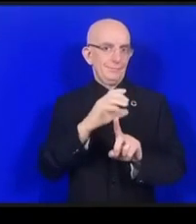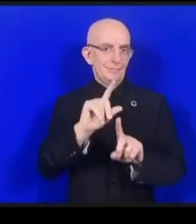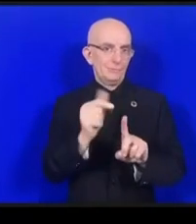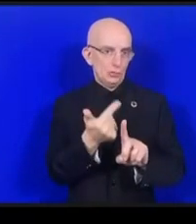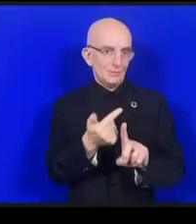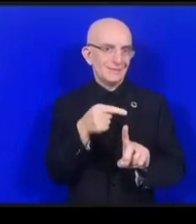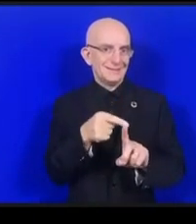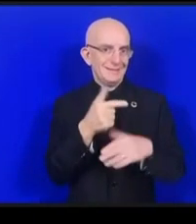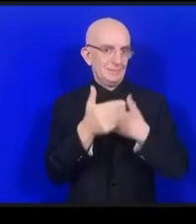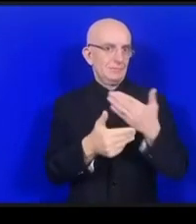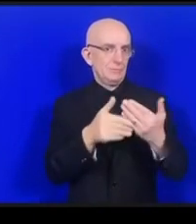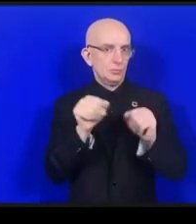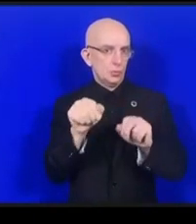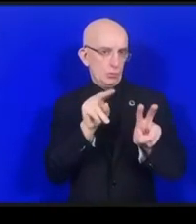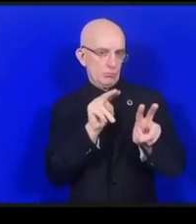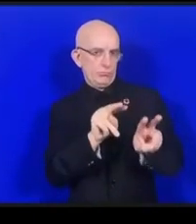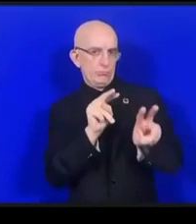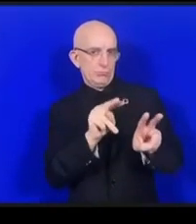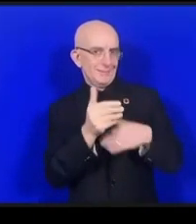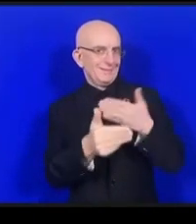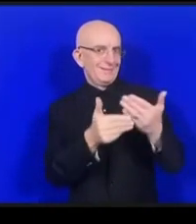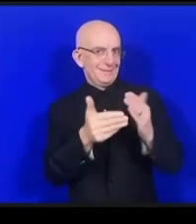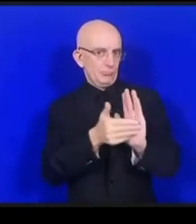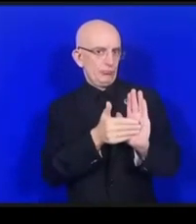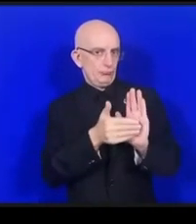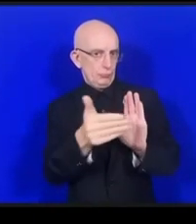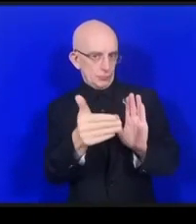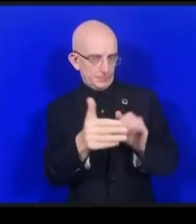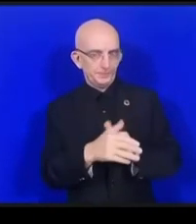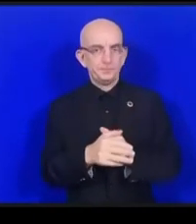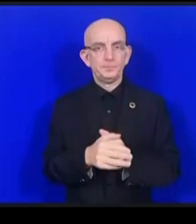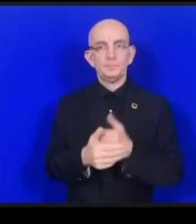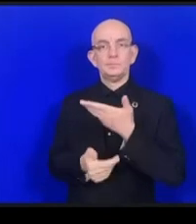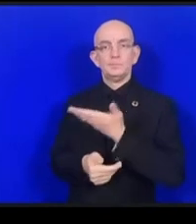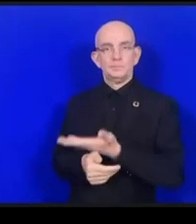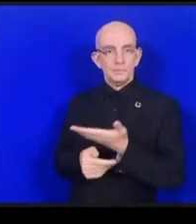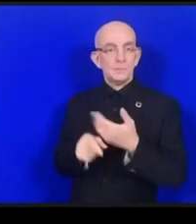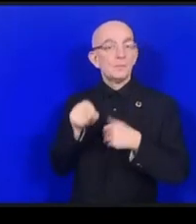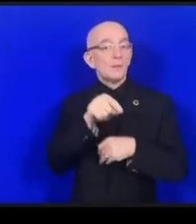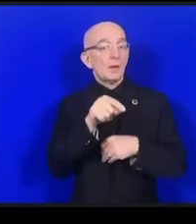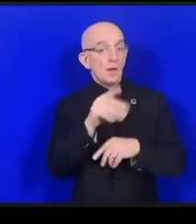принимали участие в коалициях